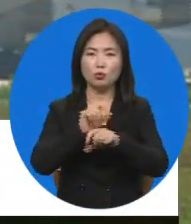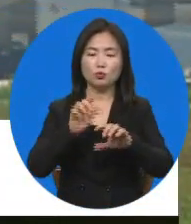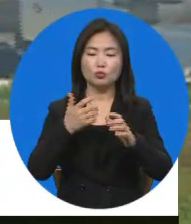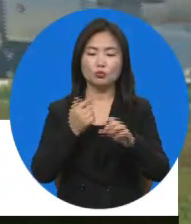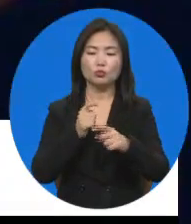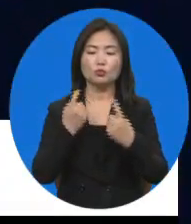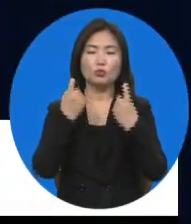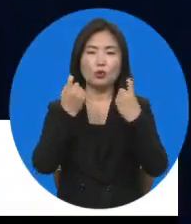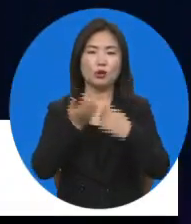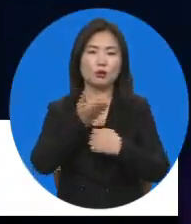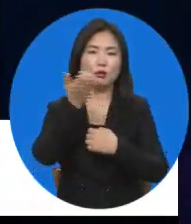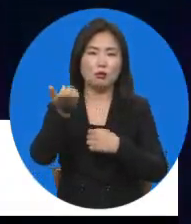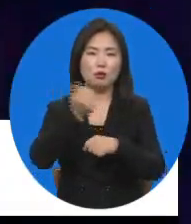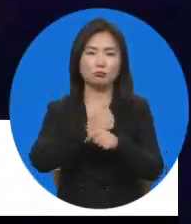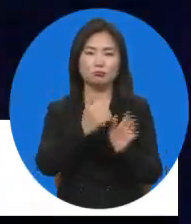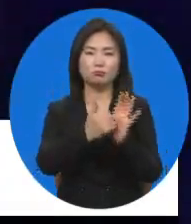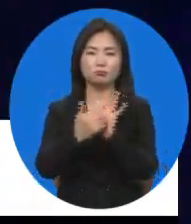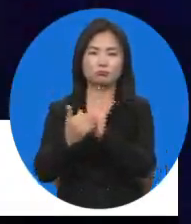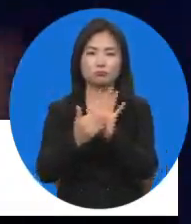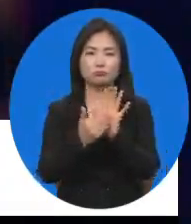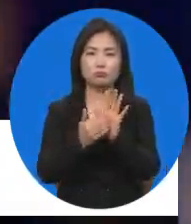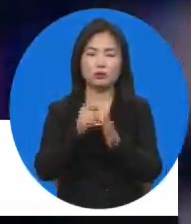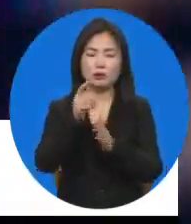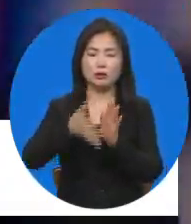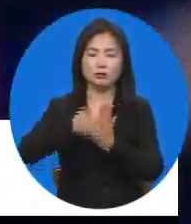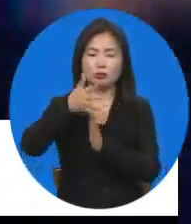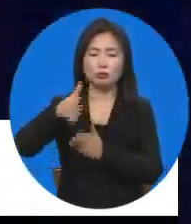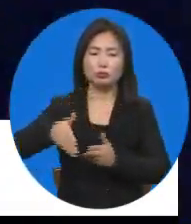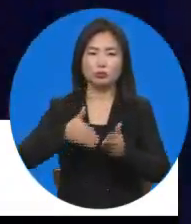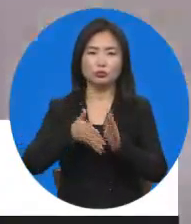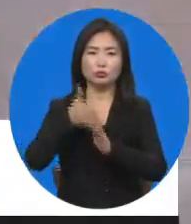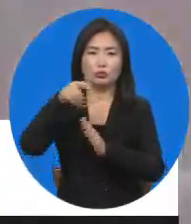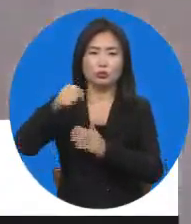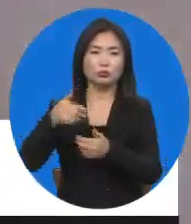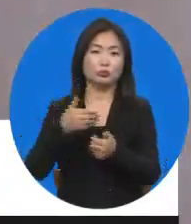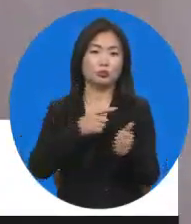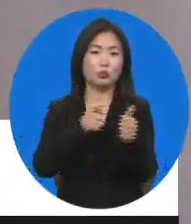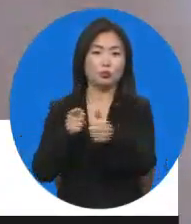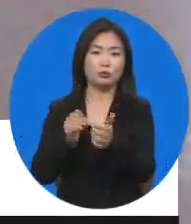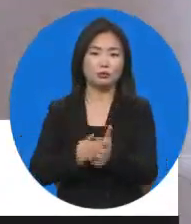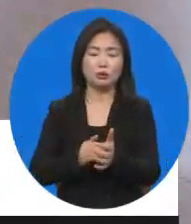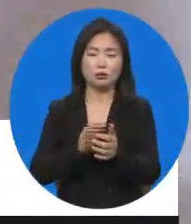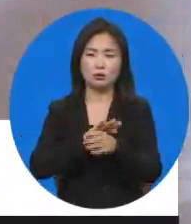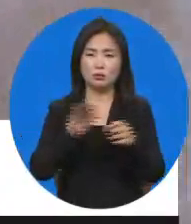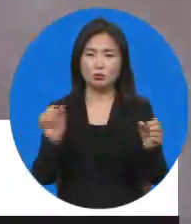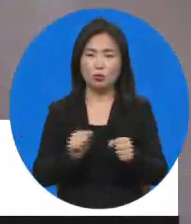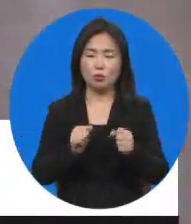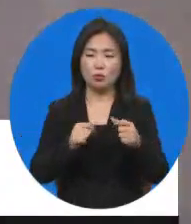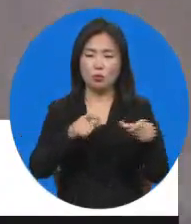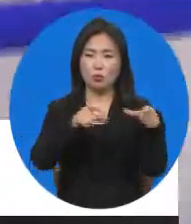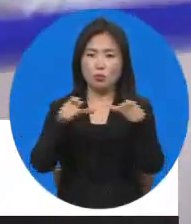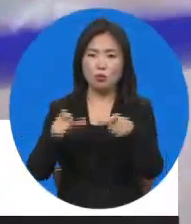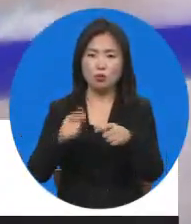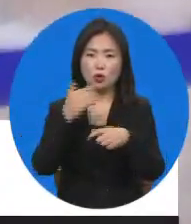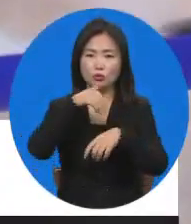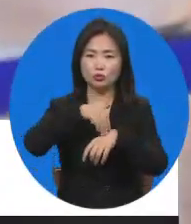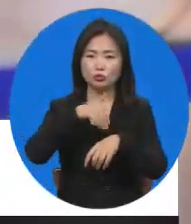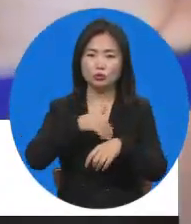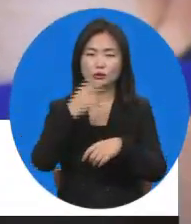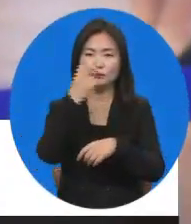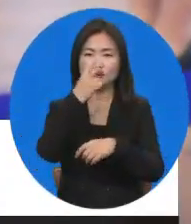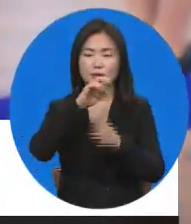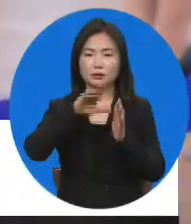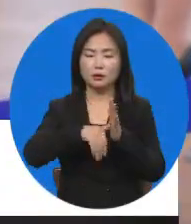여행을 철저하게 차단하고 도내 시 운에 통보했습니다 경상북도는 각 c 군이 연수 심사 단계에서